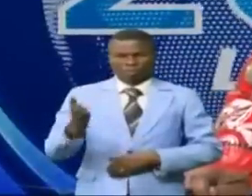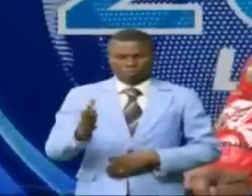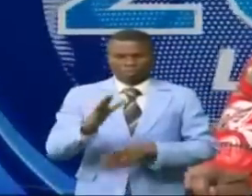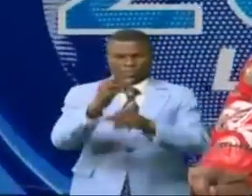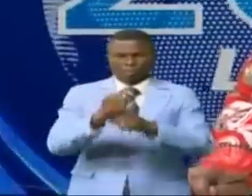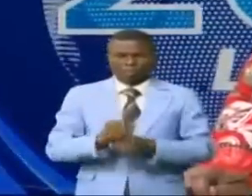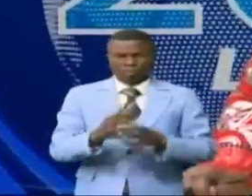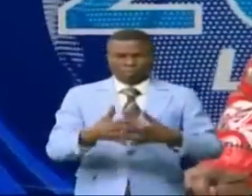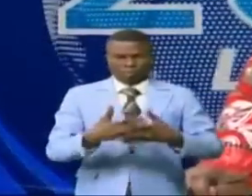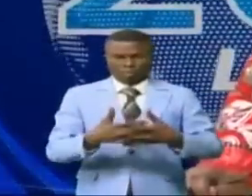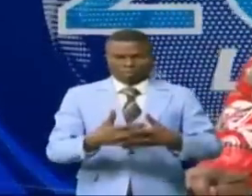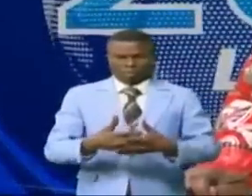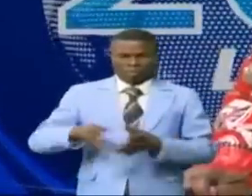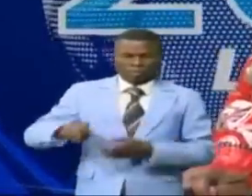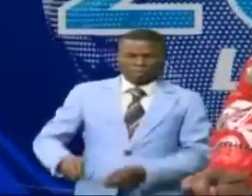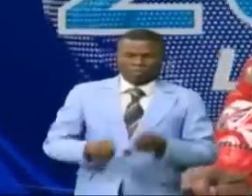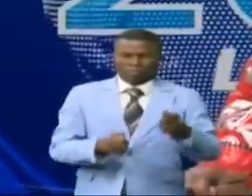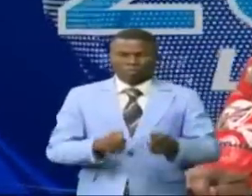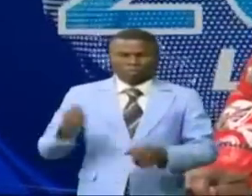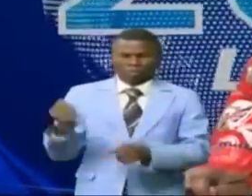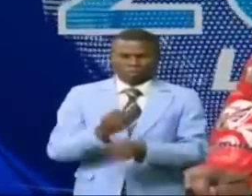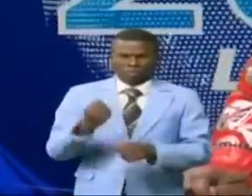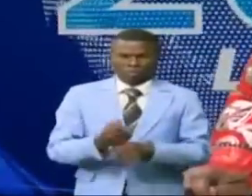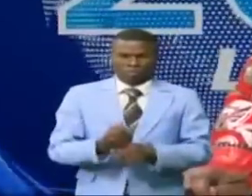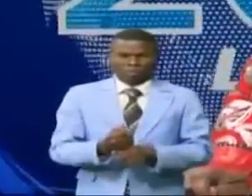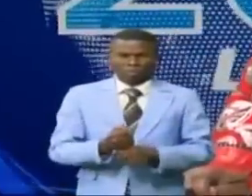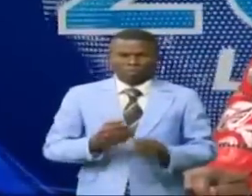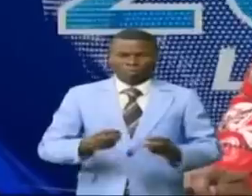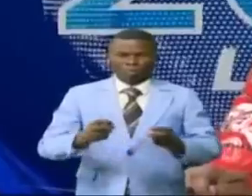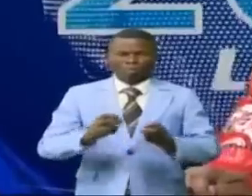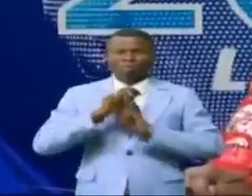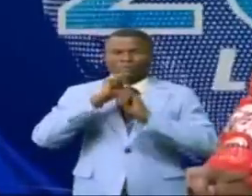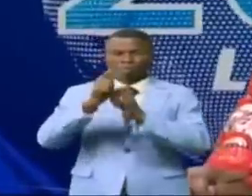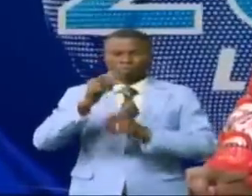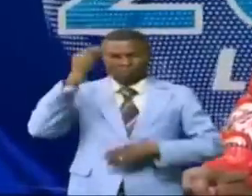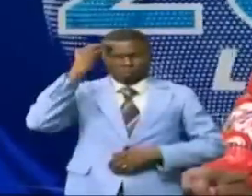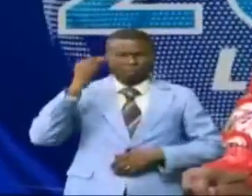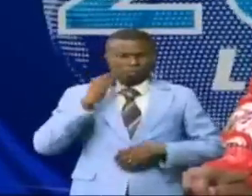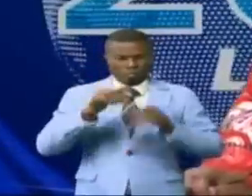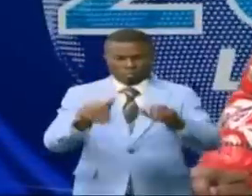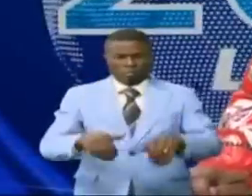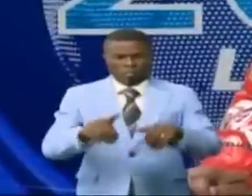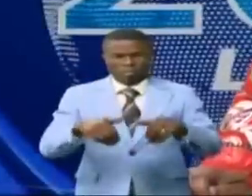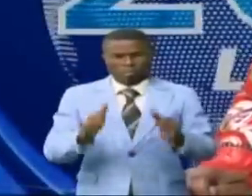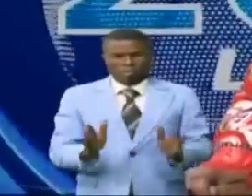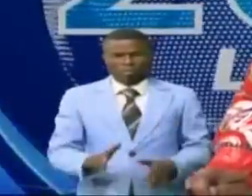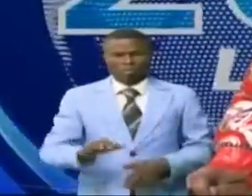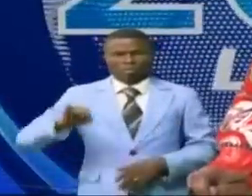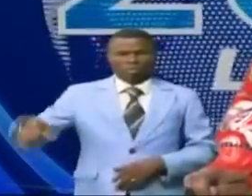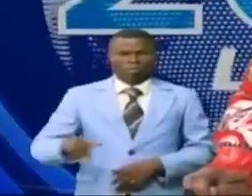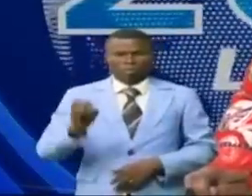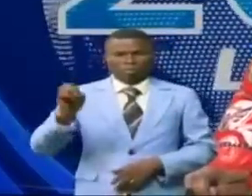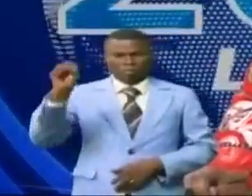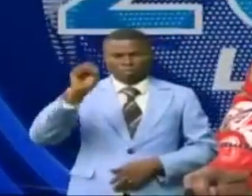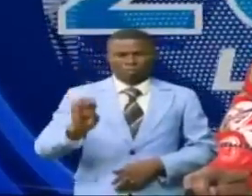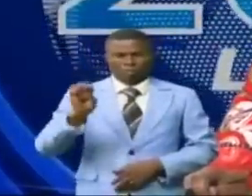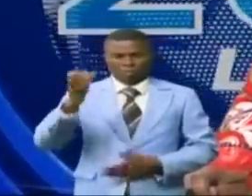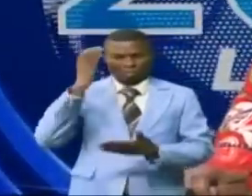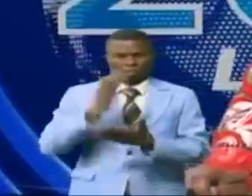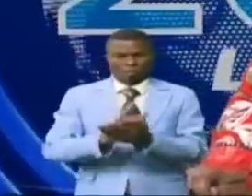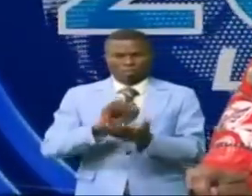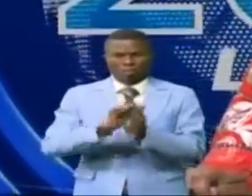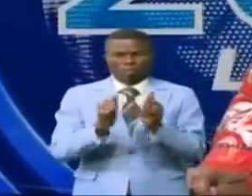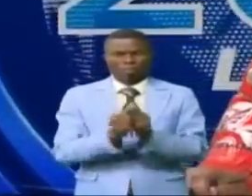des matériels aratoires. En posant ce geste, le ministre de l'Agriculture, José Mpanda, vise à lutter contre